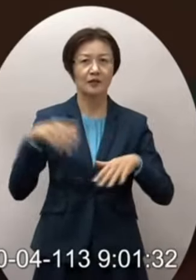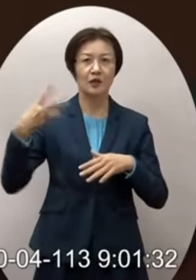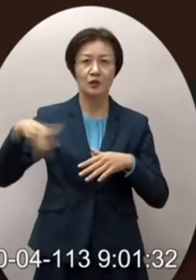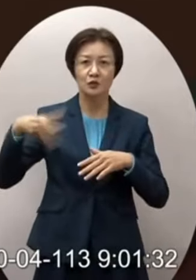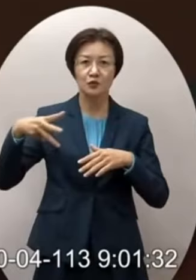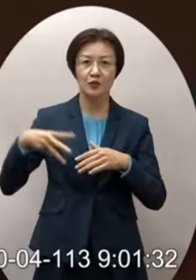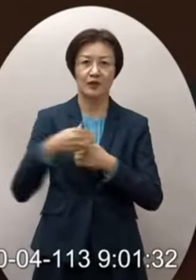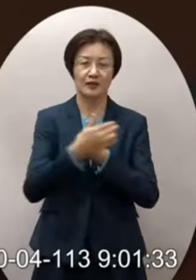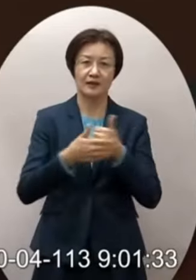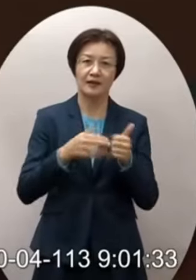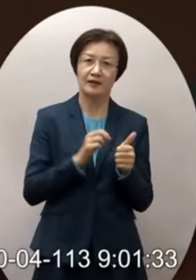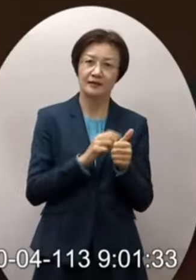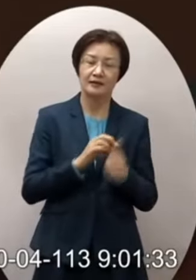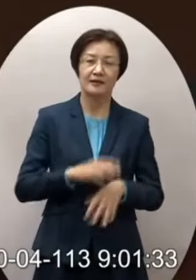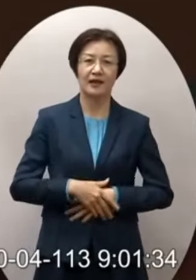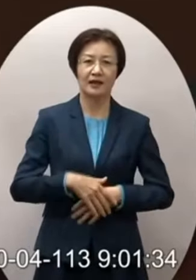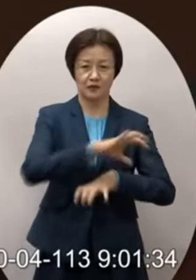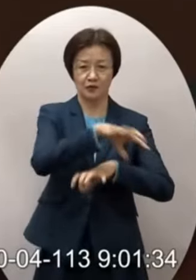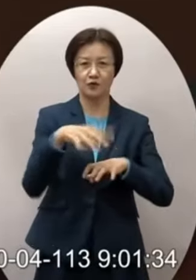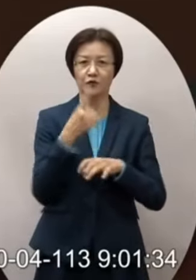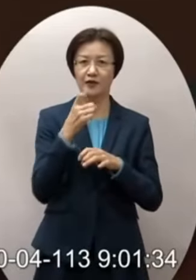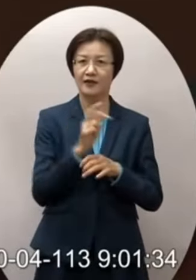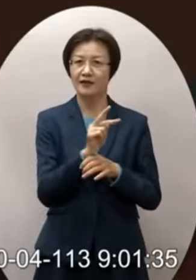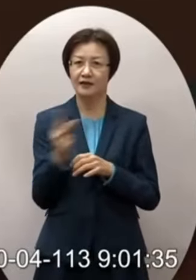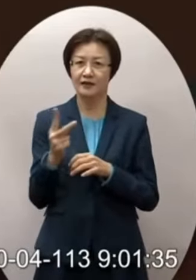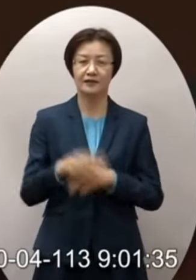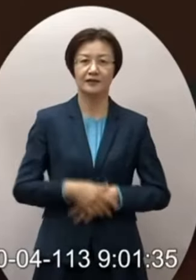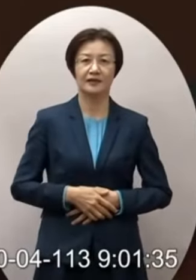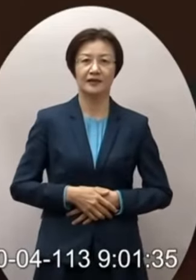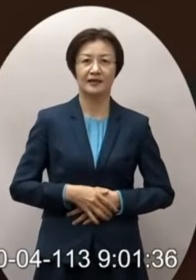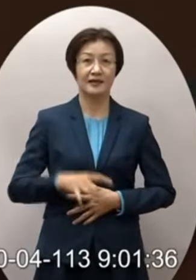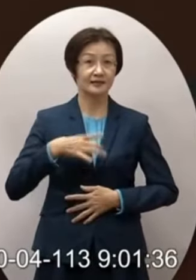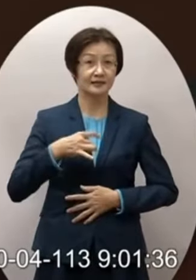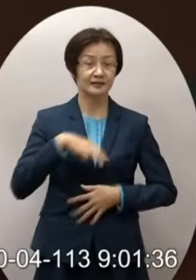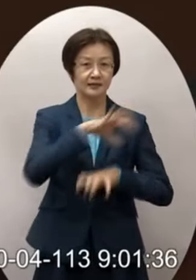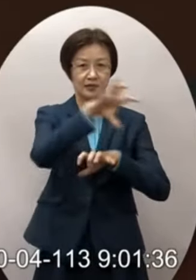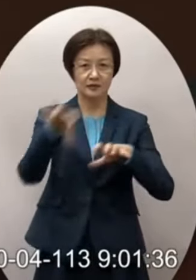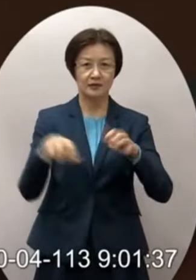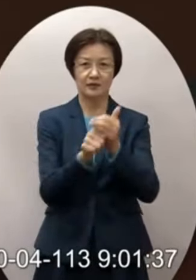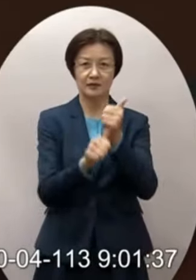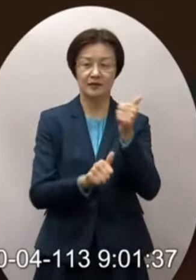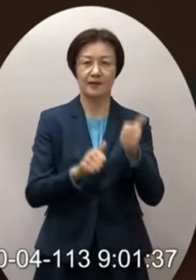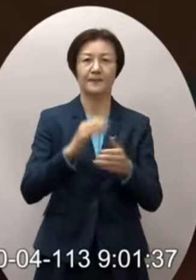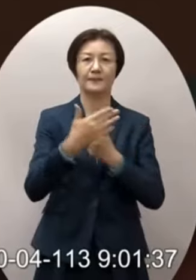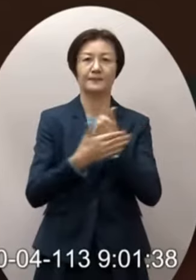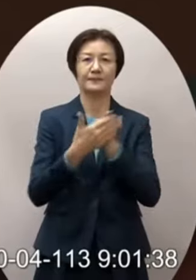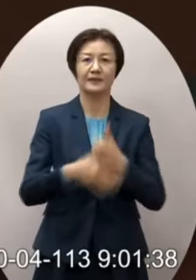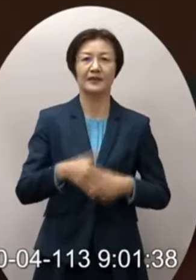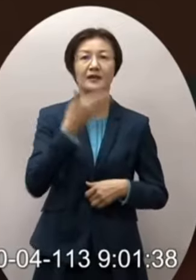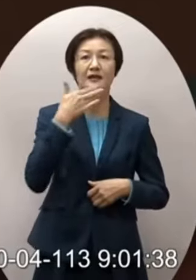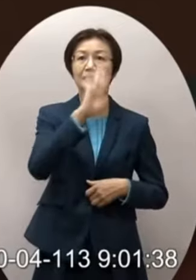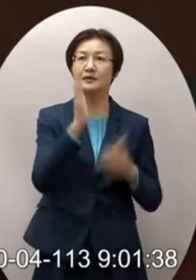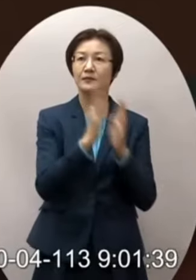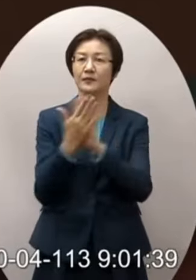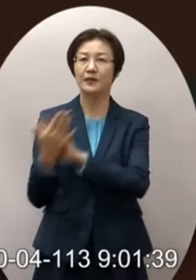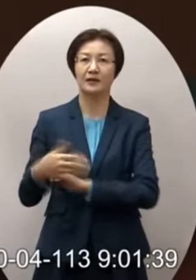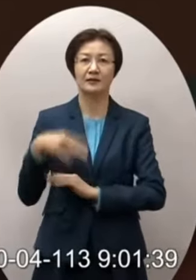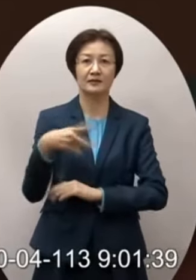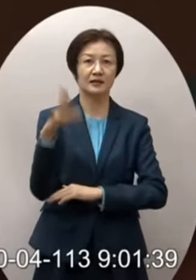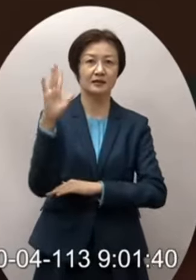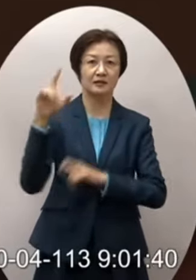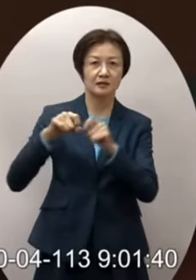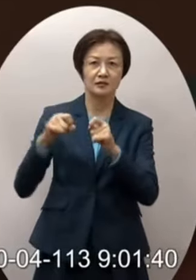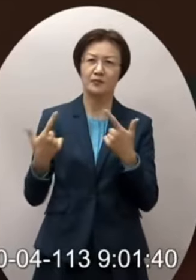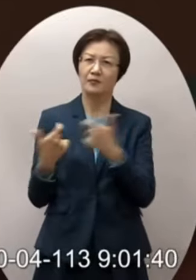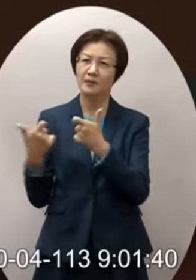养、绿化环境、自然生态保育，因应气候变迁以及要配合政府保育